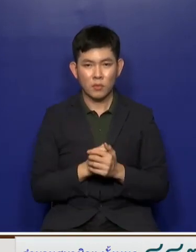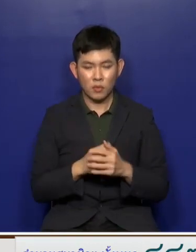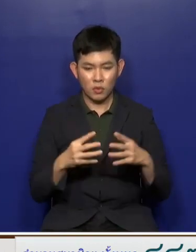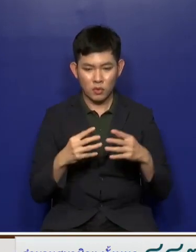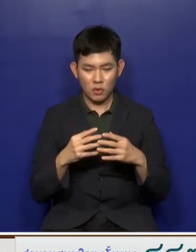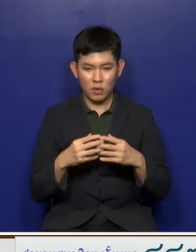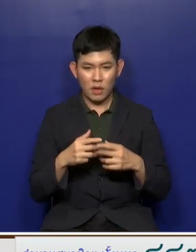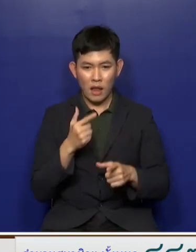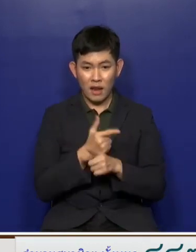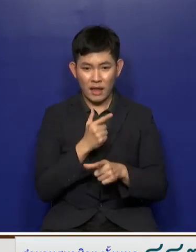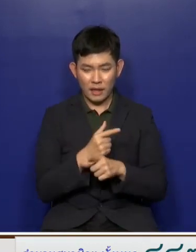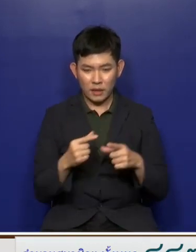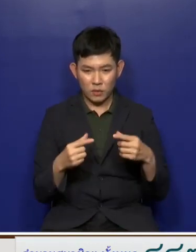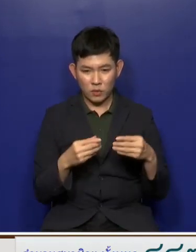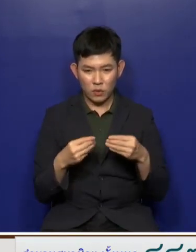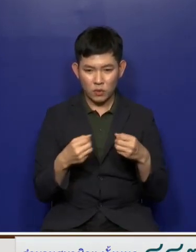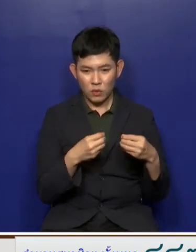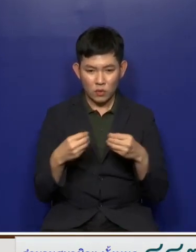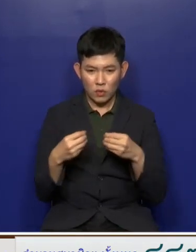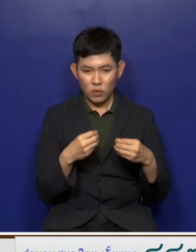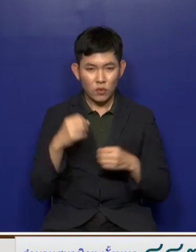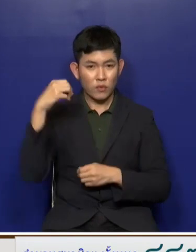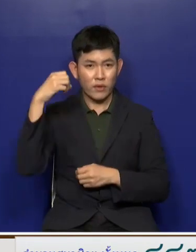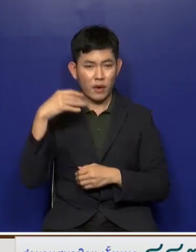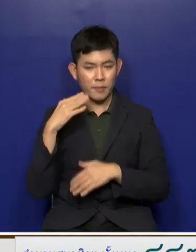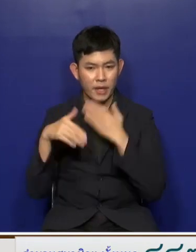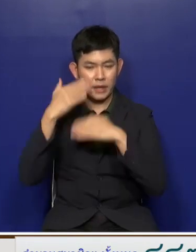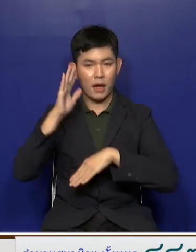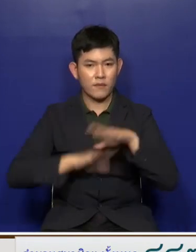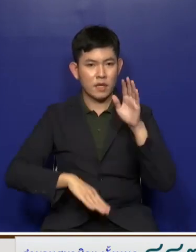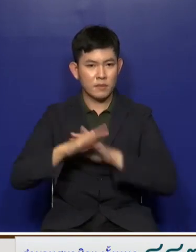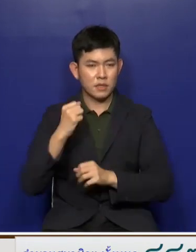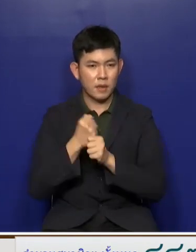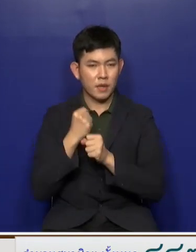ที่จะมาพัฒนาฝีมือในอนาคตข้างหน้า